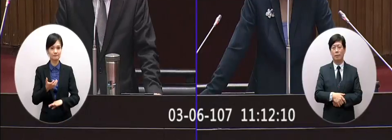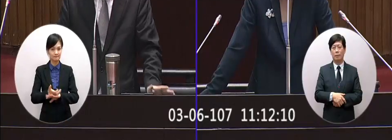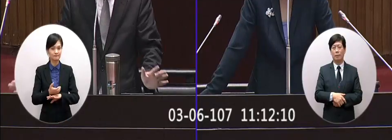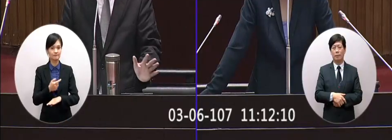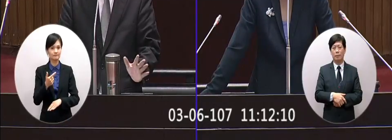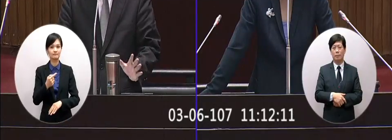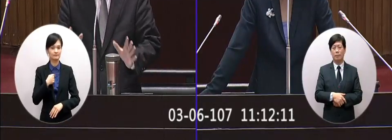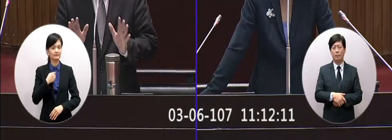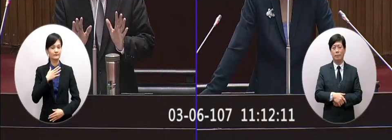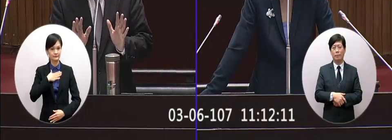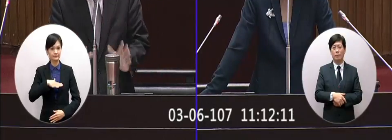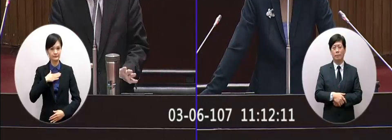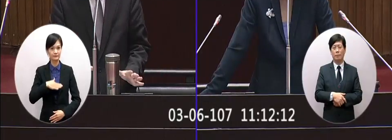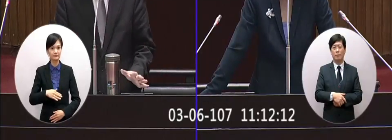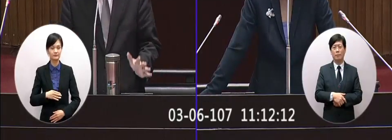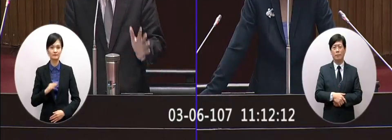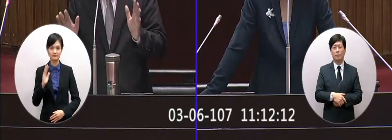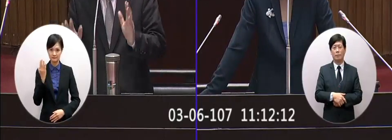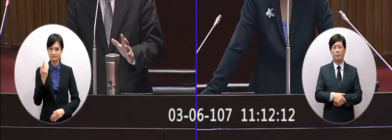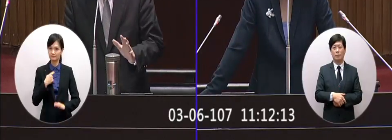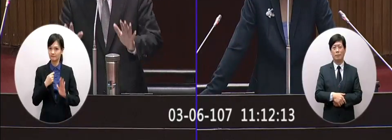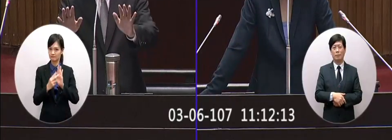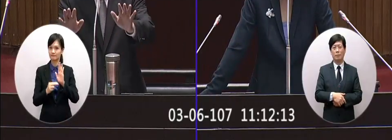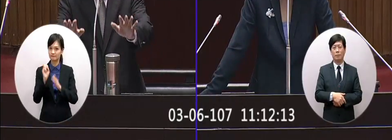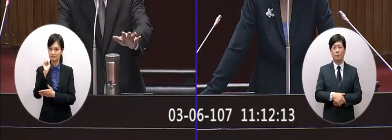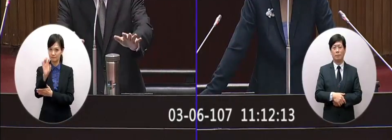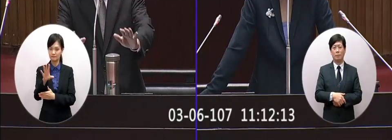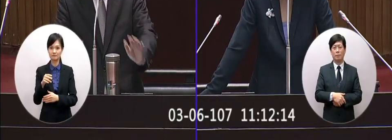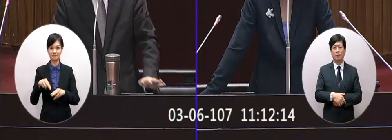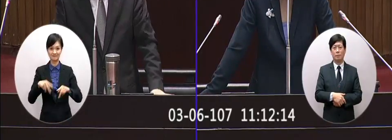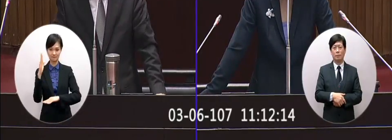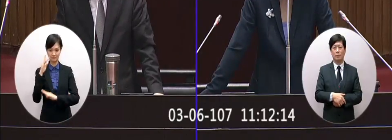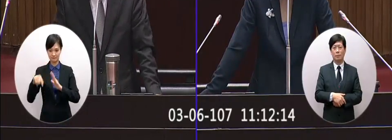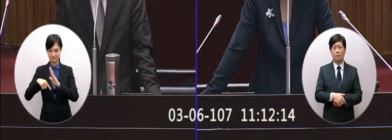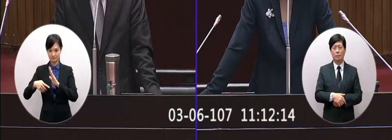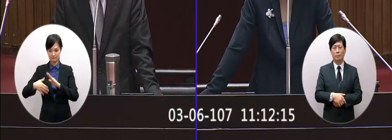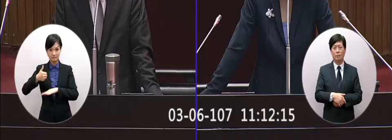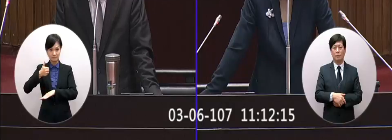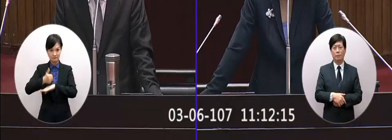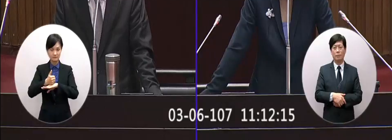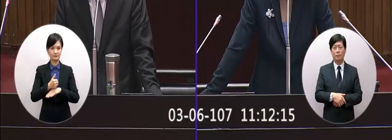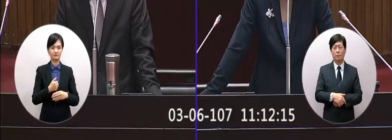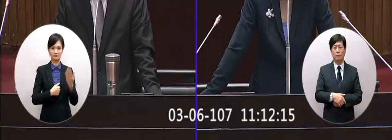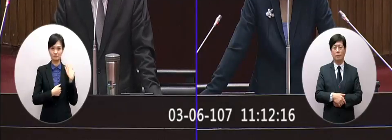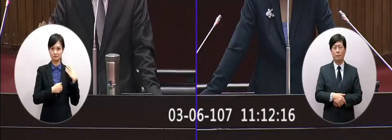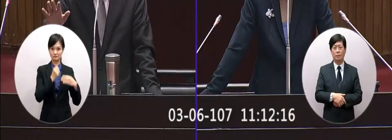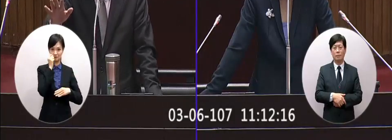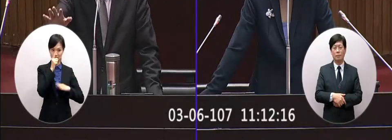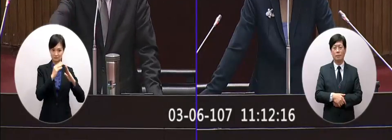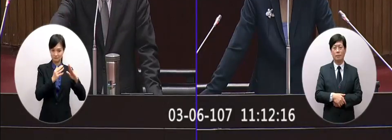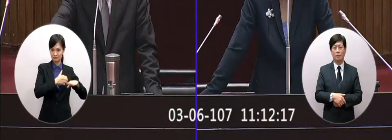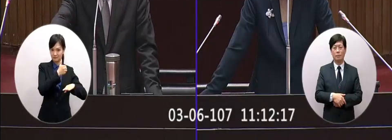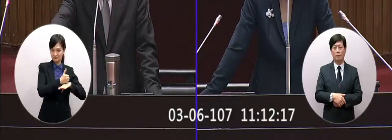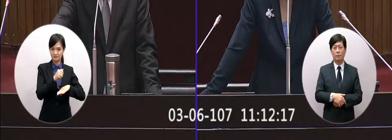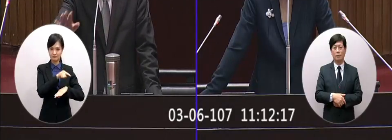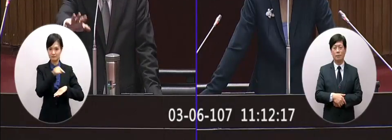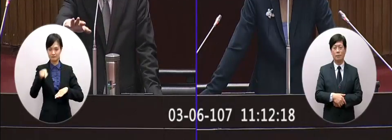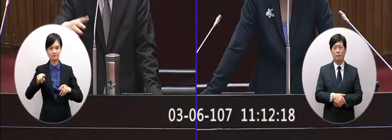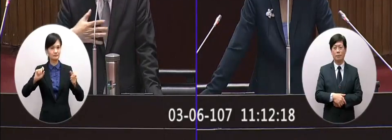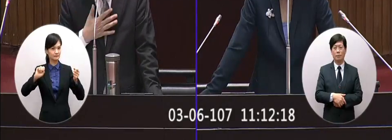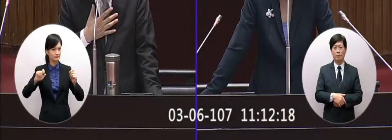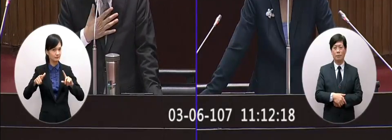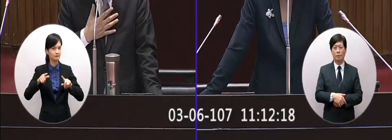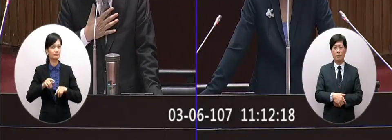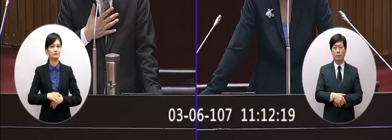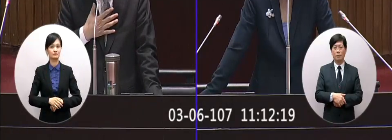苦了哈。不过我真的要让你知道，因为当行政院长跟当市长其实还是有一些不同。像这样的事情的话呢，当